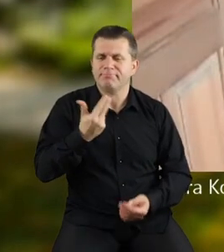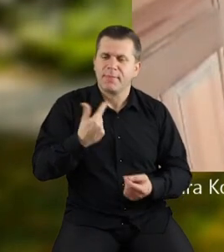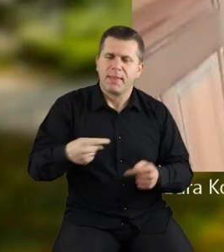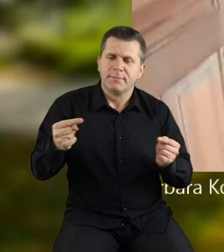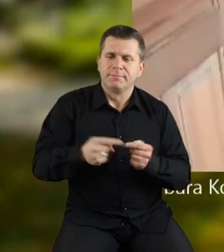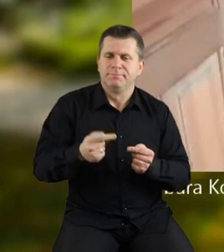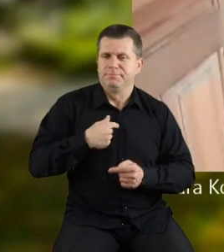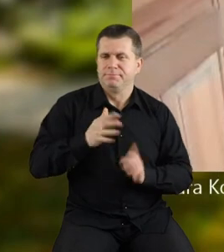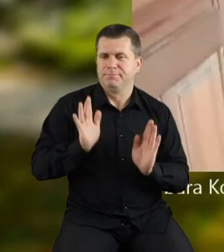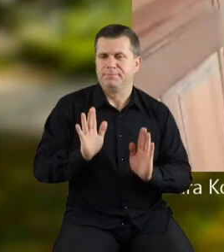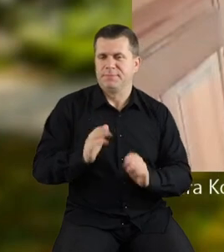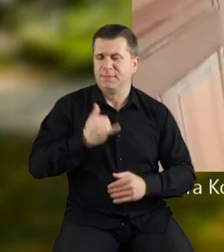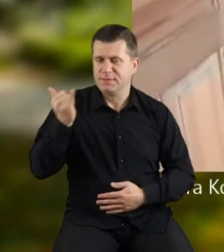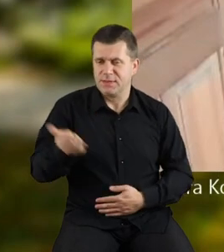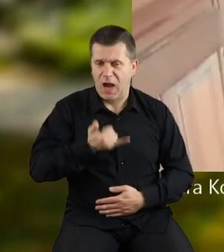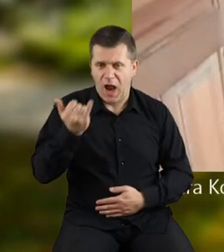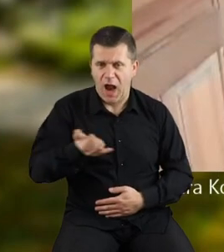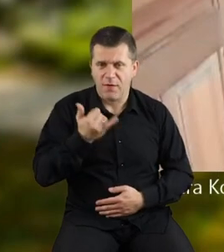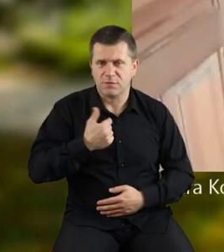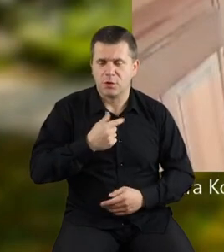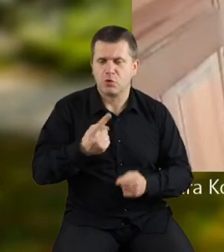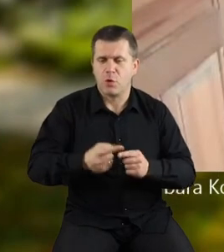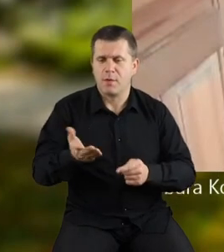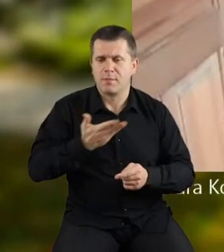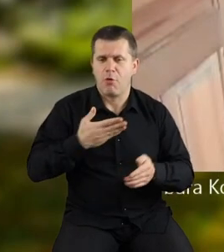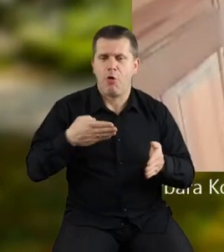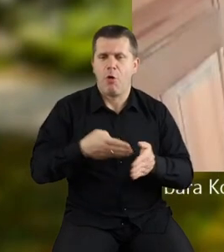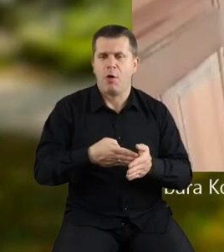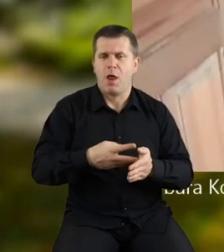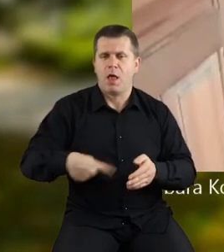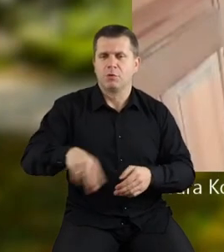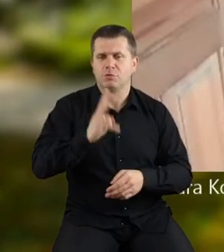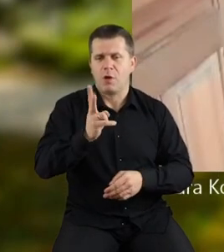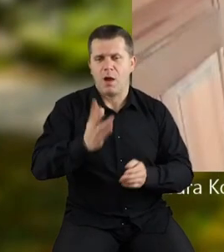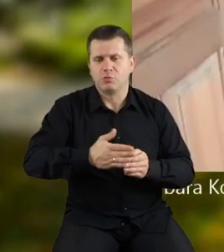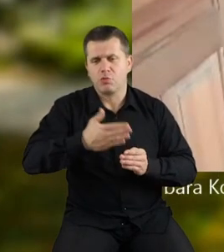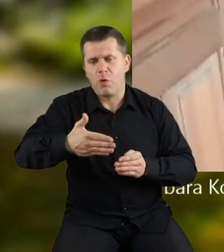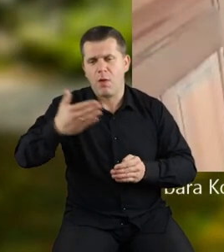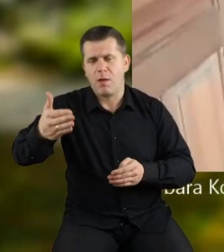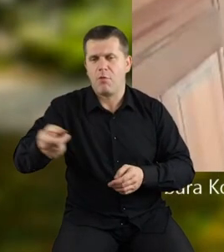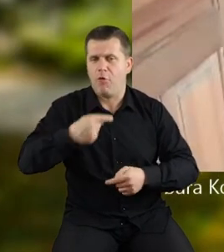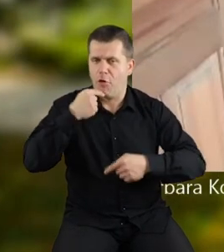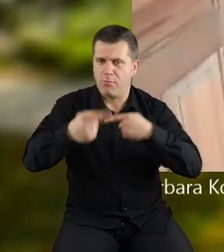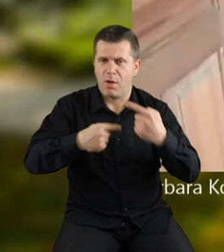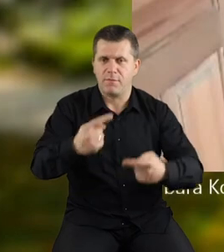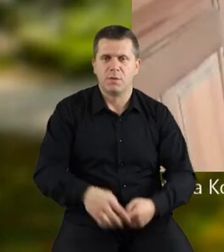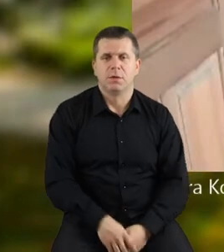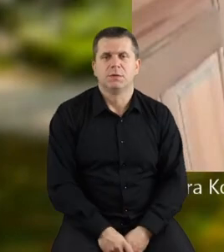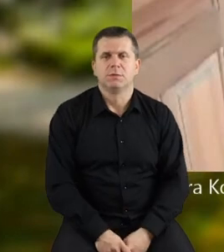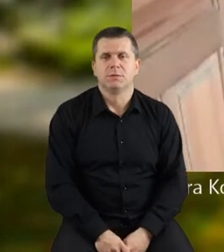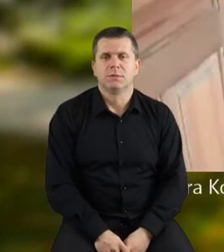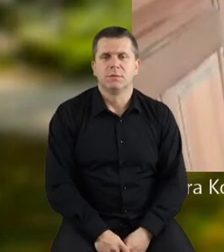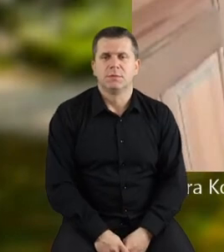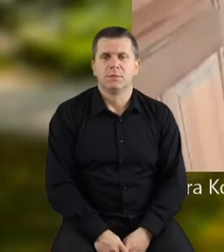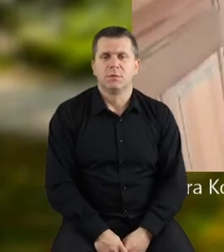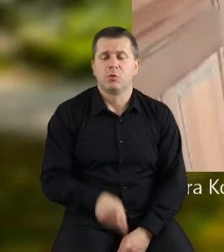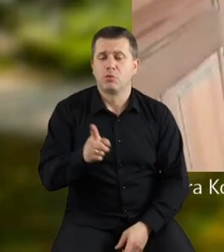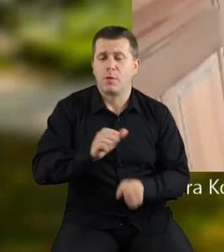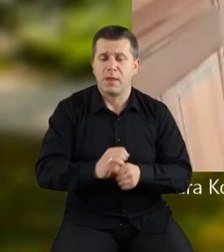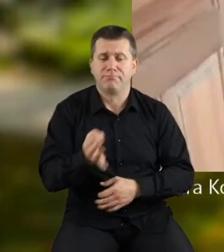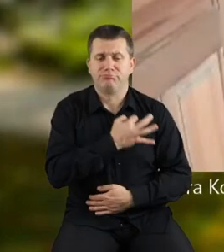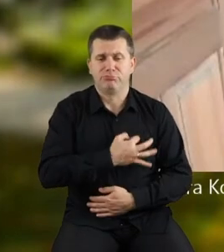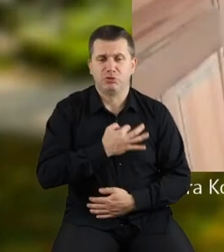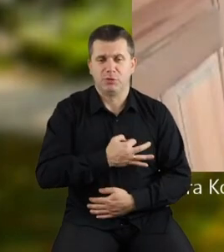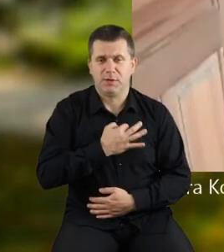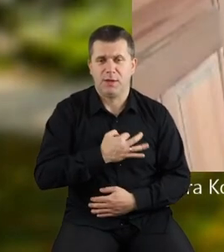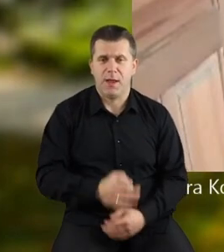nie służy mi i zawsze w jakimś sensie ogranicza każdą kolejną opowieść. I